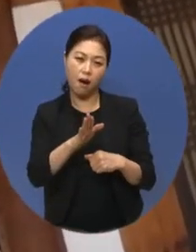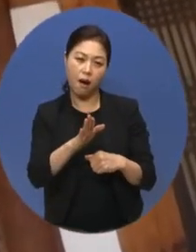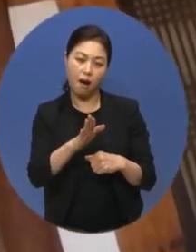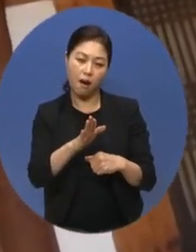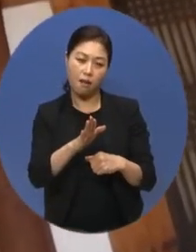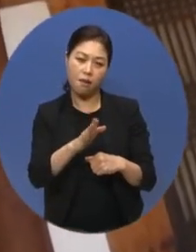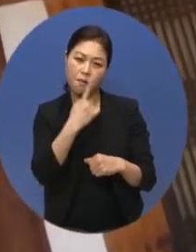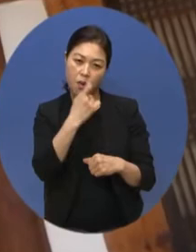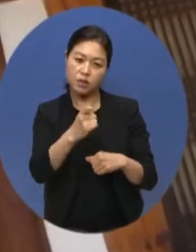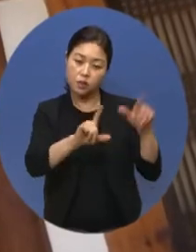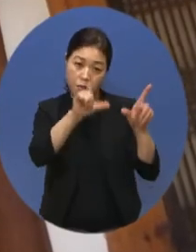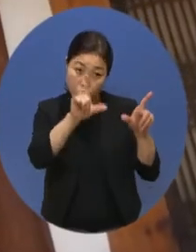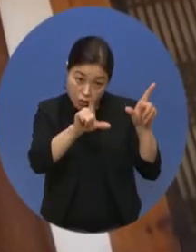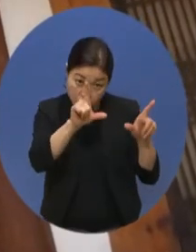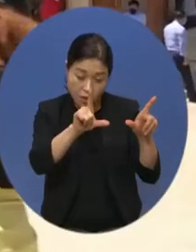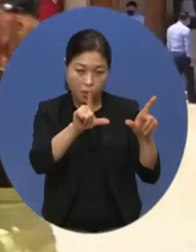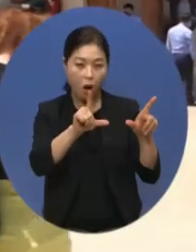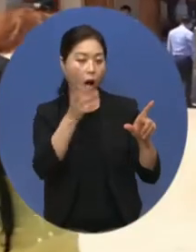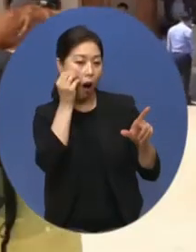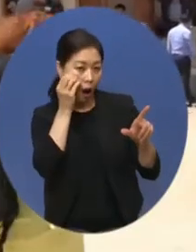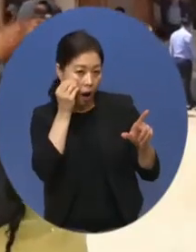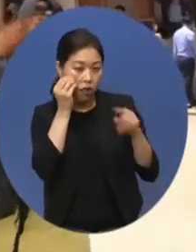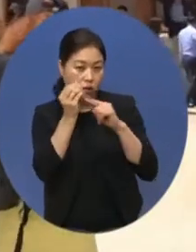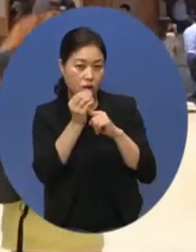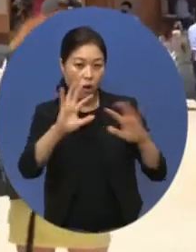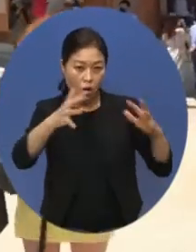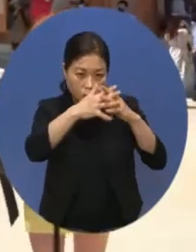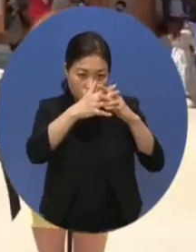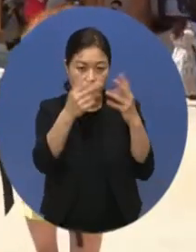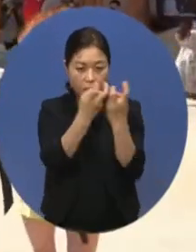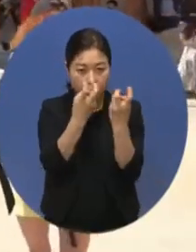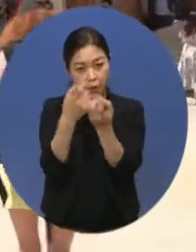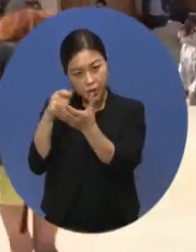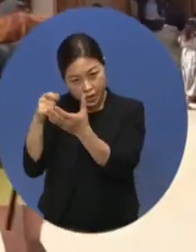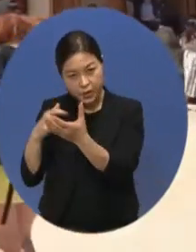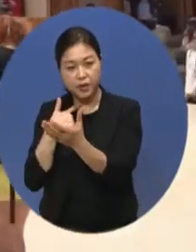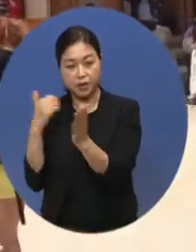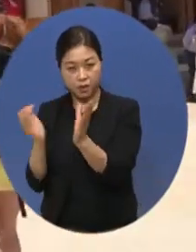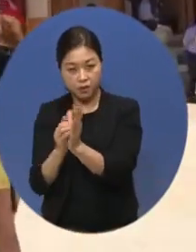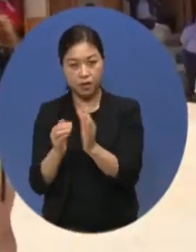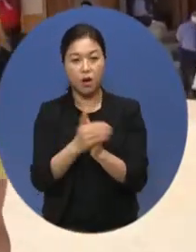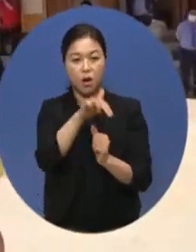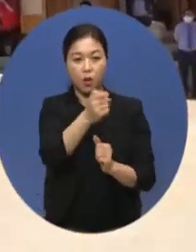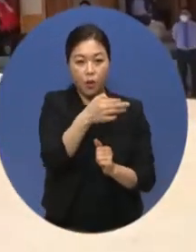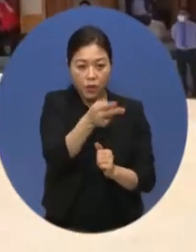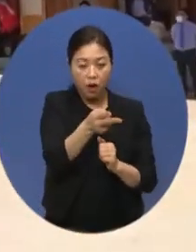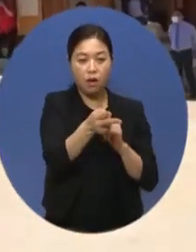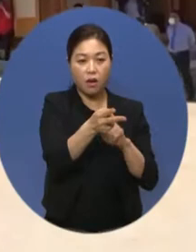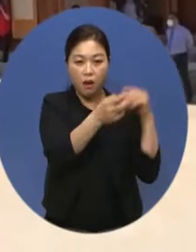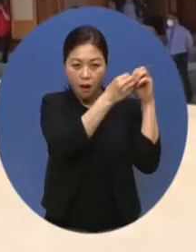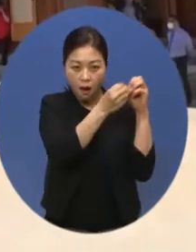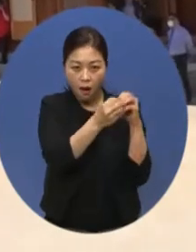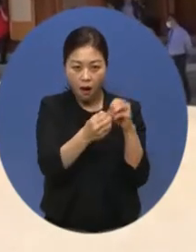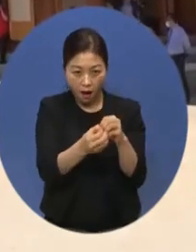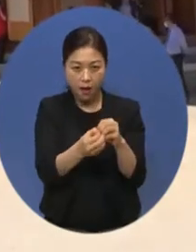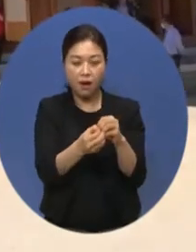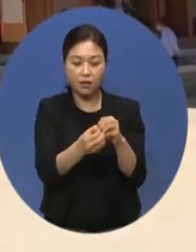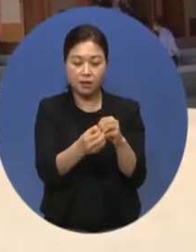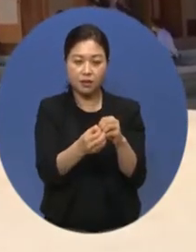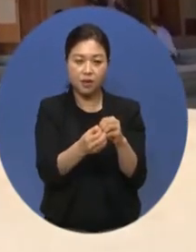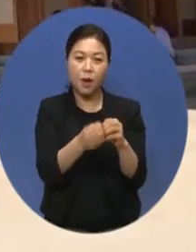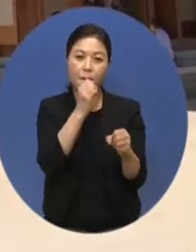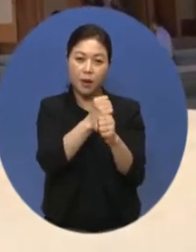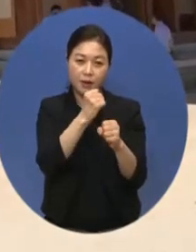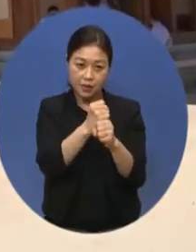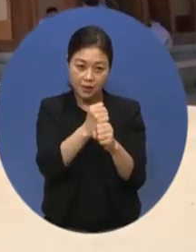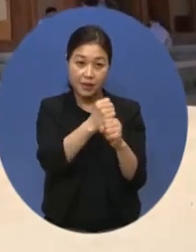신기하다면서 건축기법을 기록했습니다. 고려의 숭고한 정신을 이어 만든 돌계단과 전통 한옥